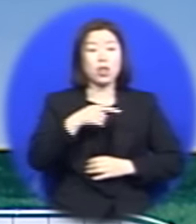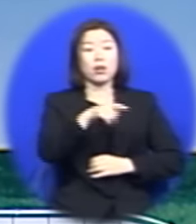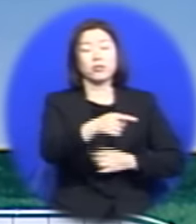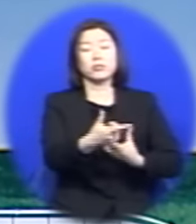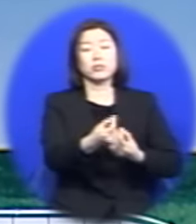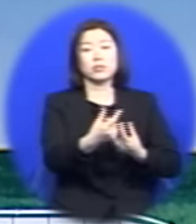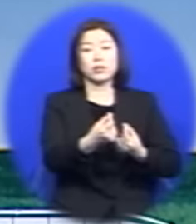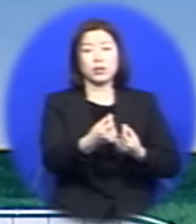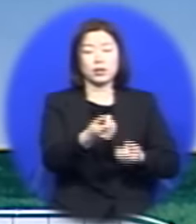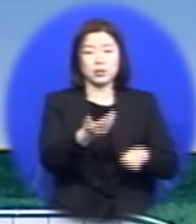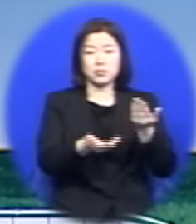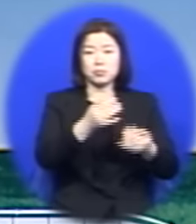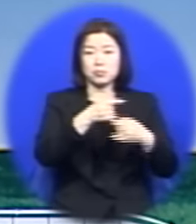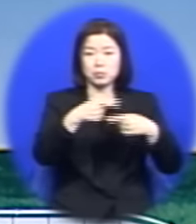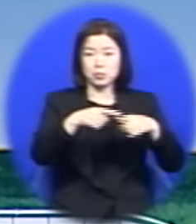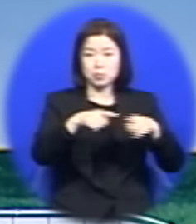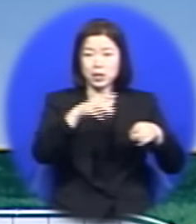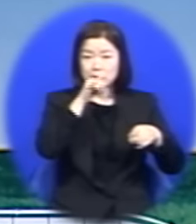했으니까.